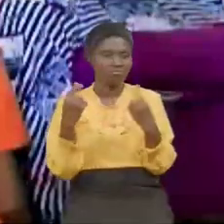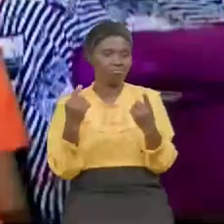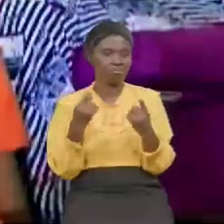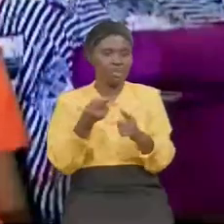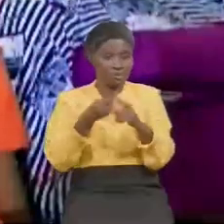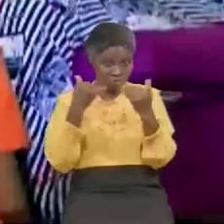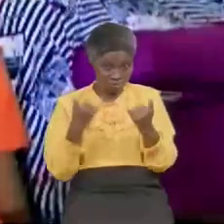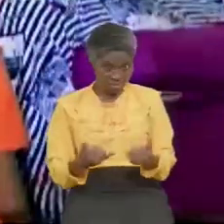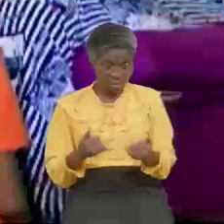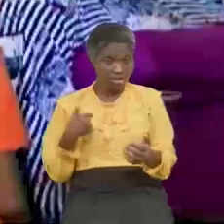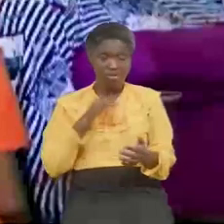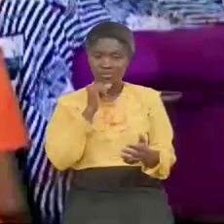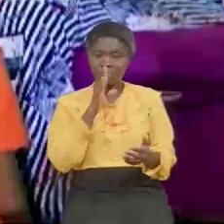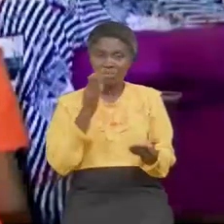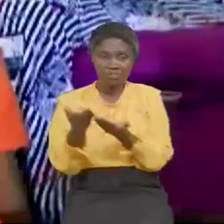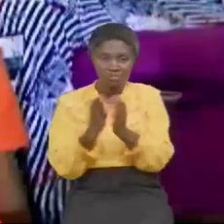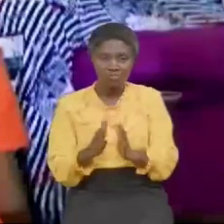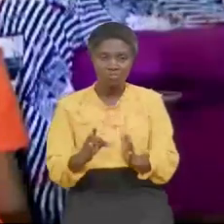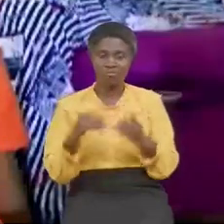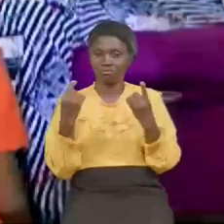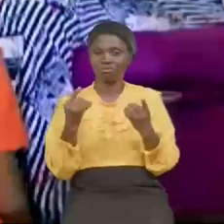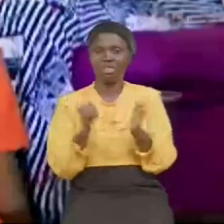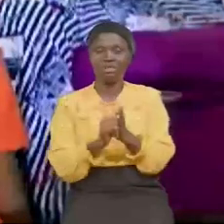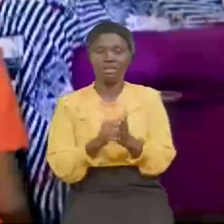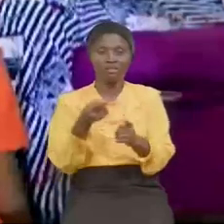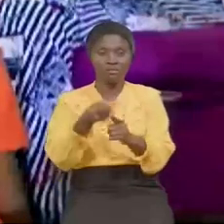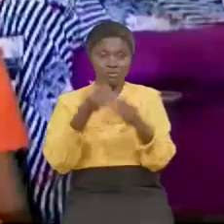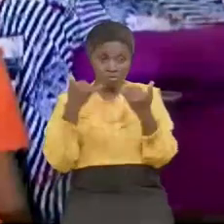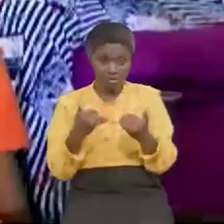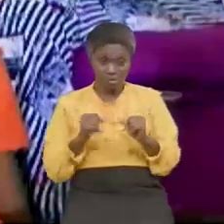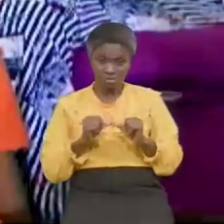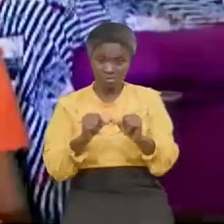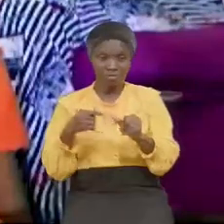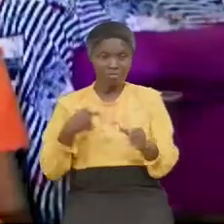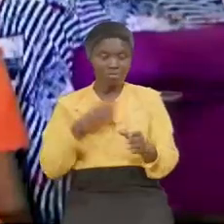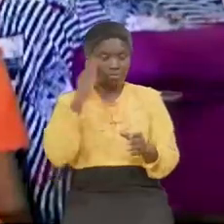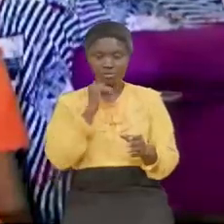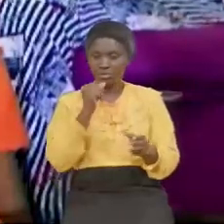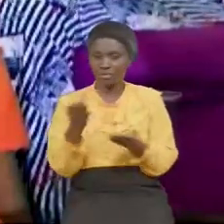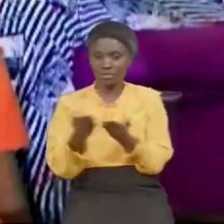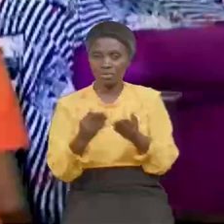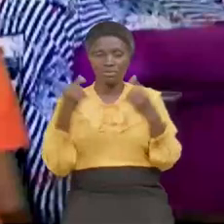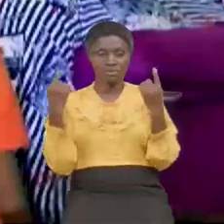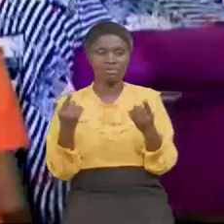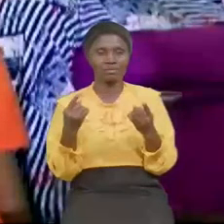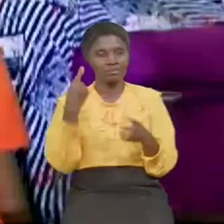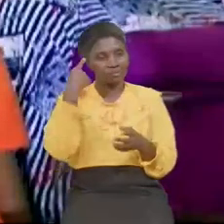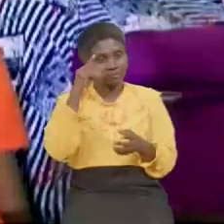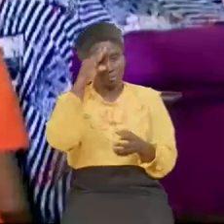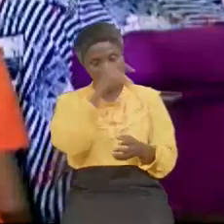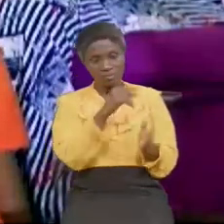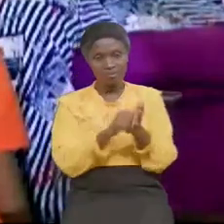plus serviteurs du péché. Pour que désormais, vous ne soyez plus esclaves du péché. Car celui qui est mort est libre du